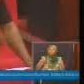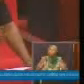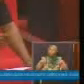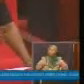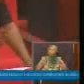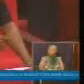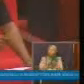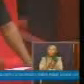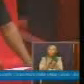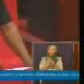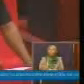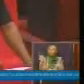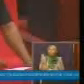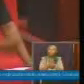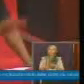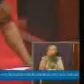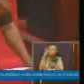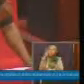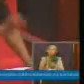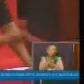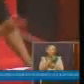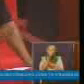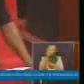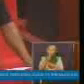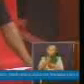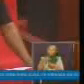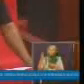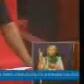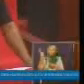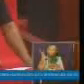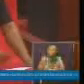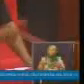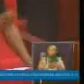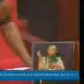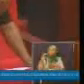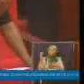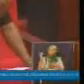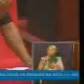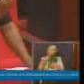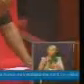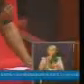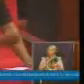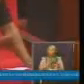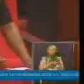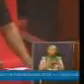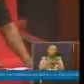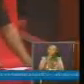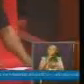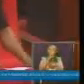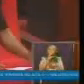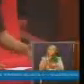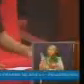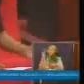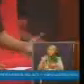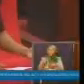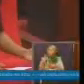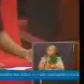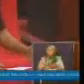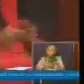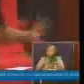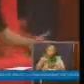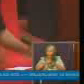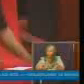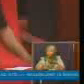mambo mengi sana, Watanzania hawatatuelewa. Wakasema amenunuliwa na CCM. lakini walipohangaika wakasema hii sababu